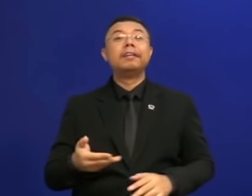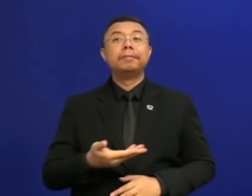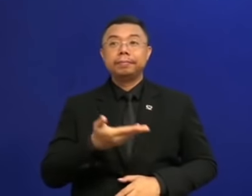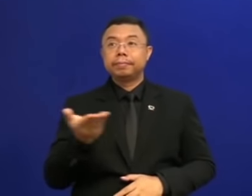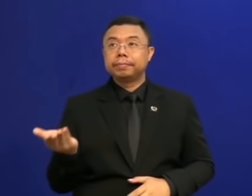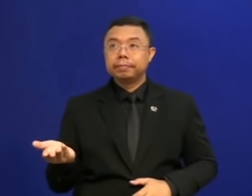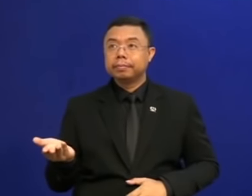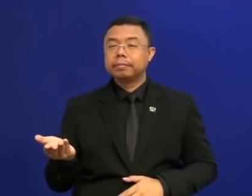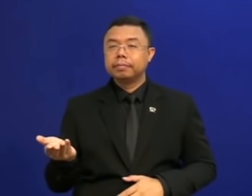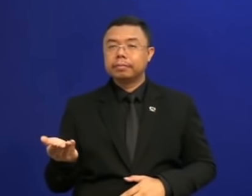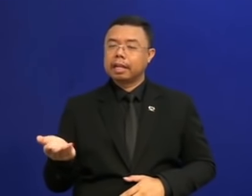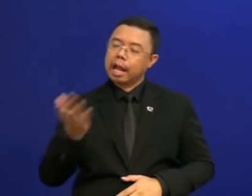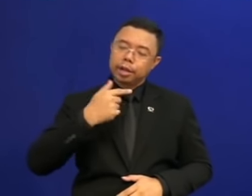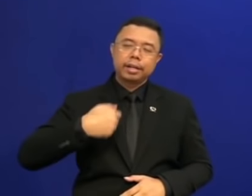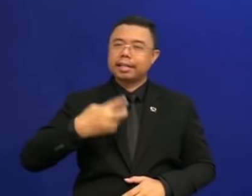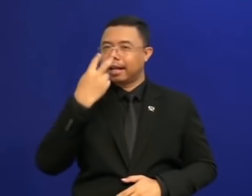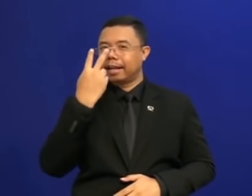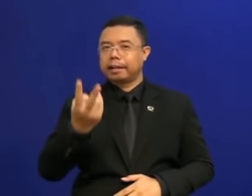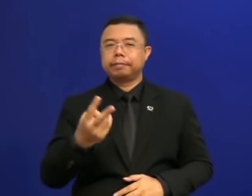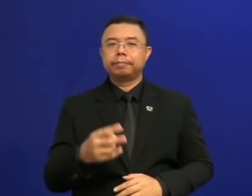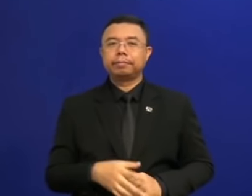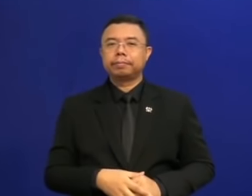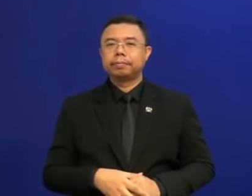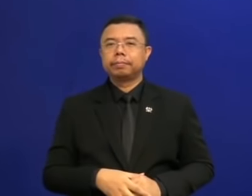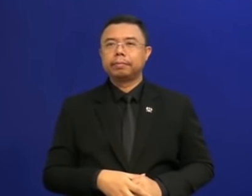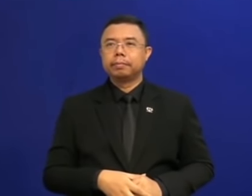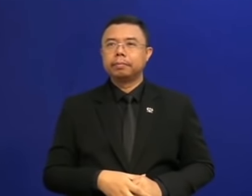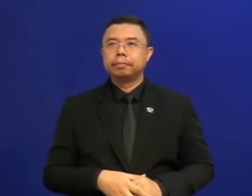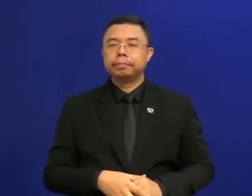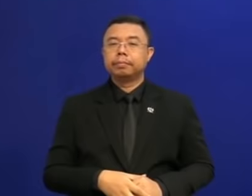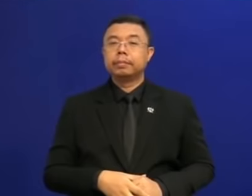Saudara, yuk kita lihat ya.